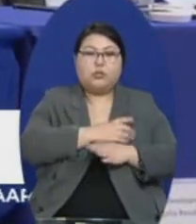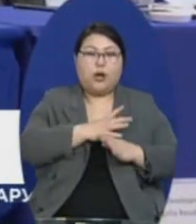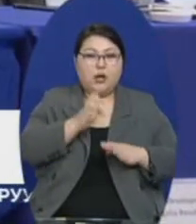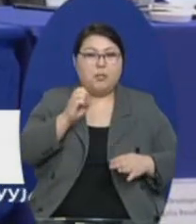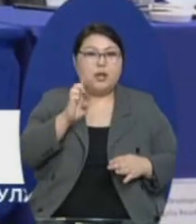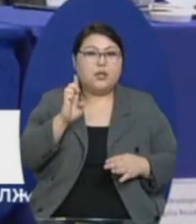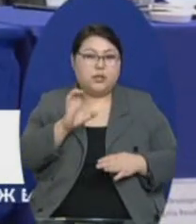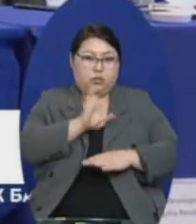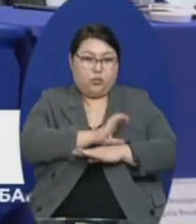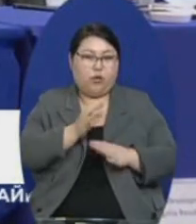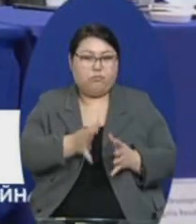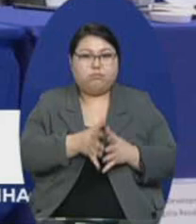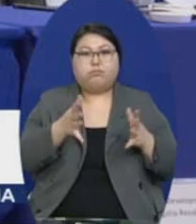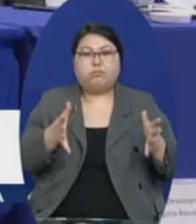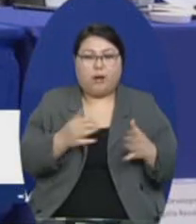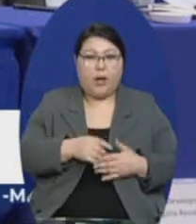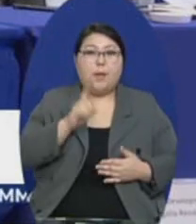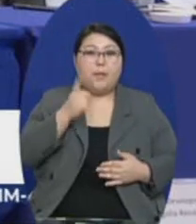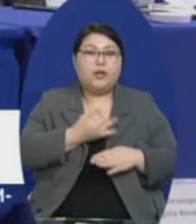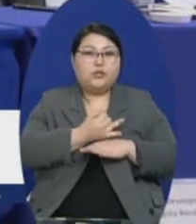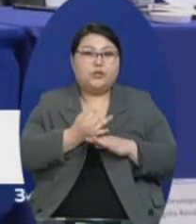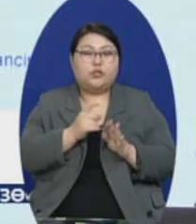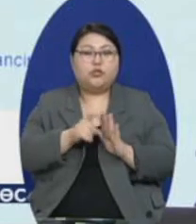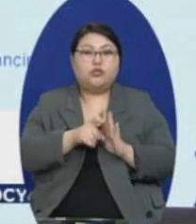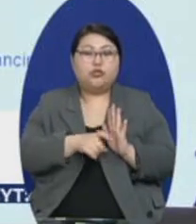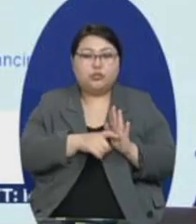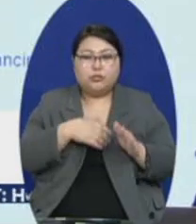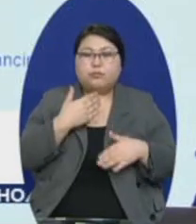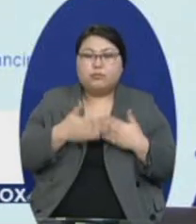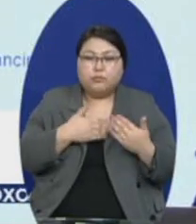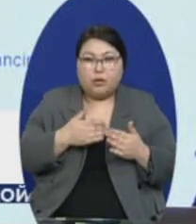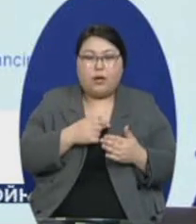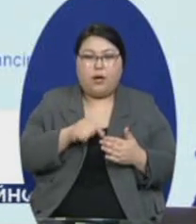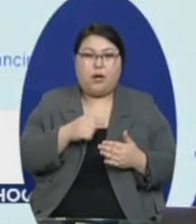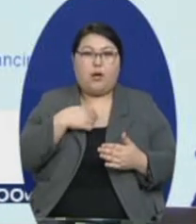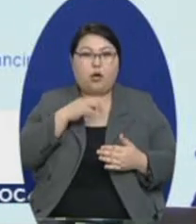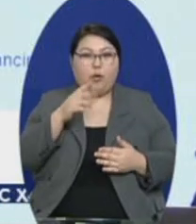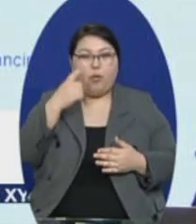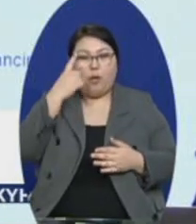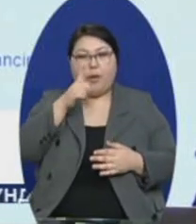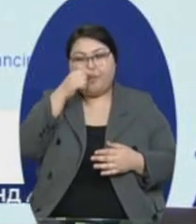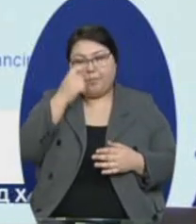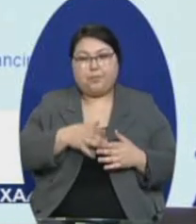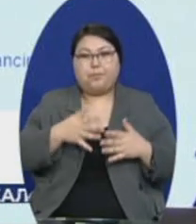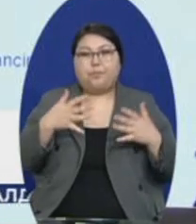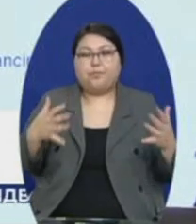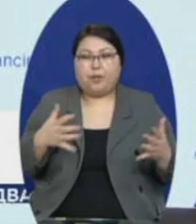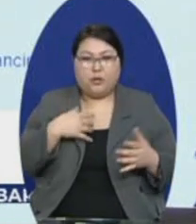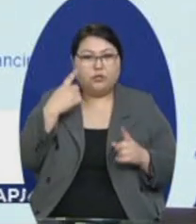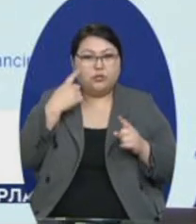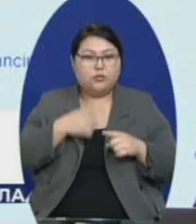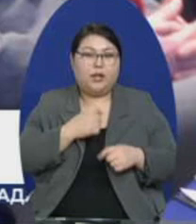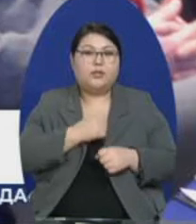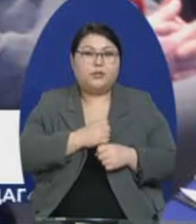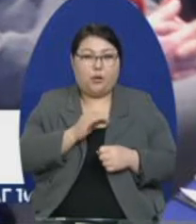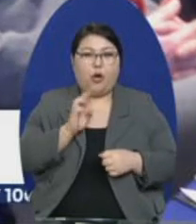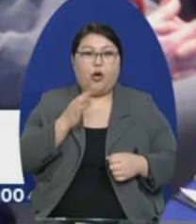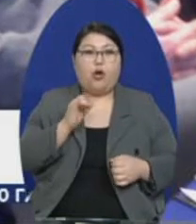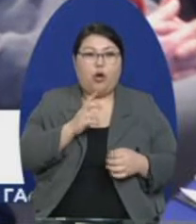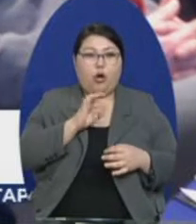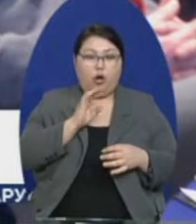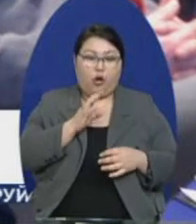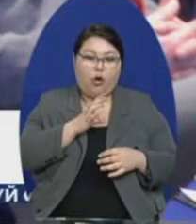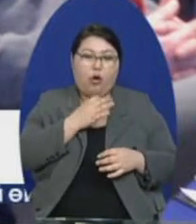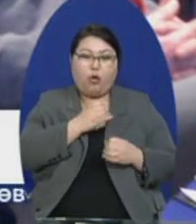боловсролын сургуулийн өргөтгөл 1000 инженер бэлтгэх хөтөлбөрийг үргэлжлүүлэх Япон Монголын эмнэлгийг өргөтгөх зэргээр ажиллах юм байна. Мөн Койко олонсын